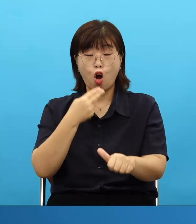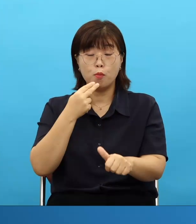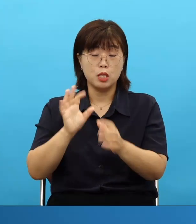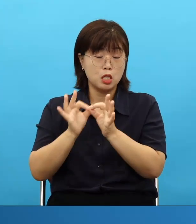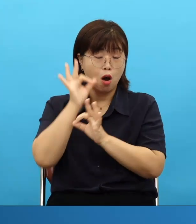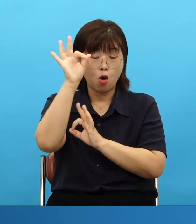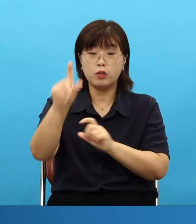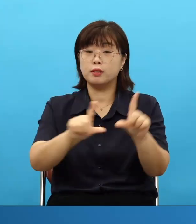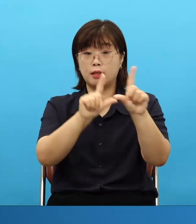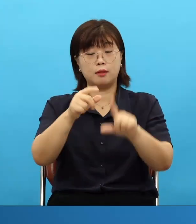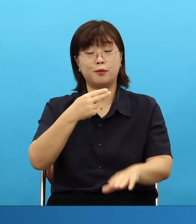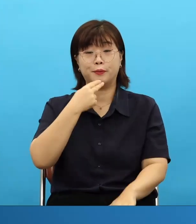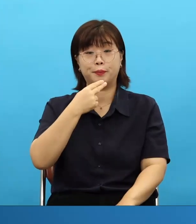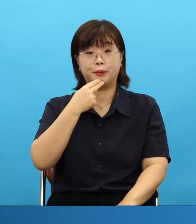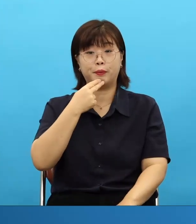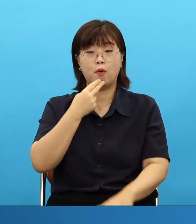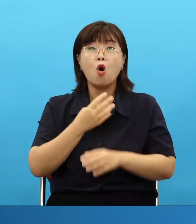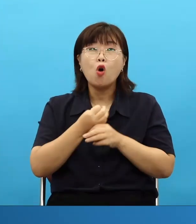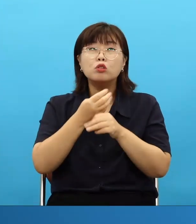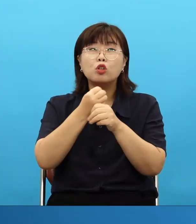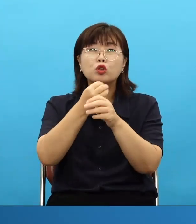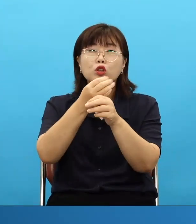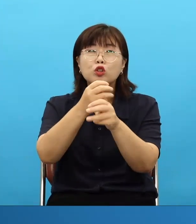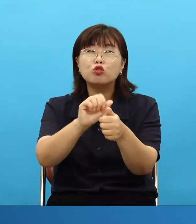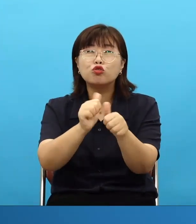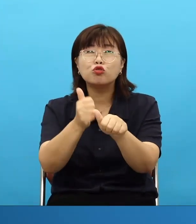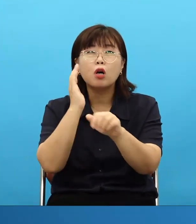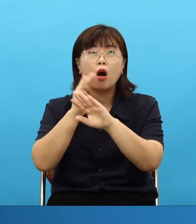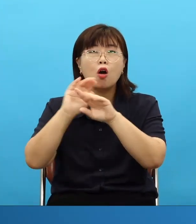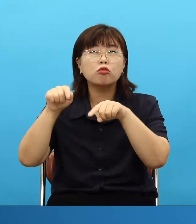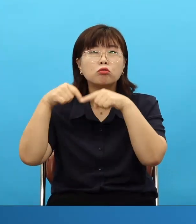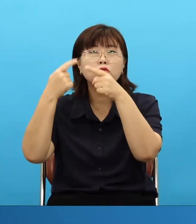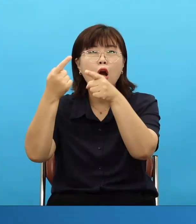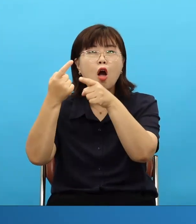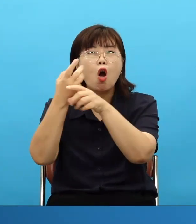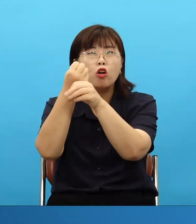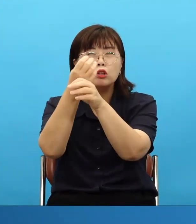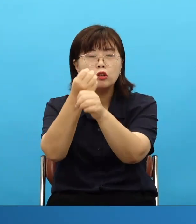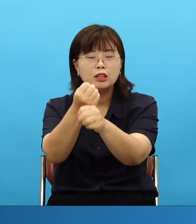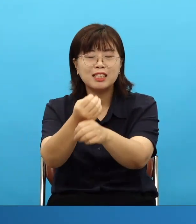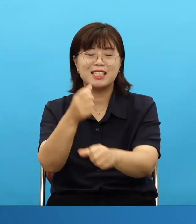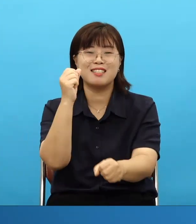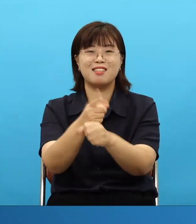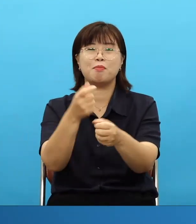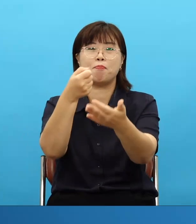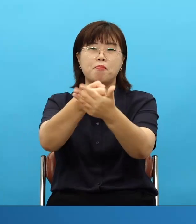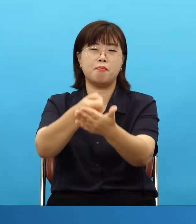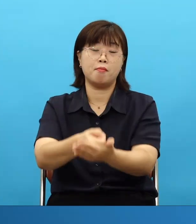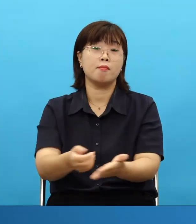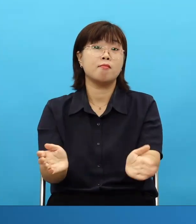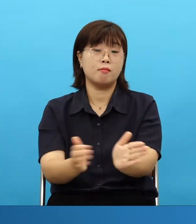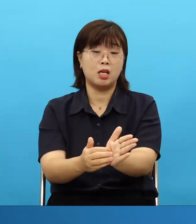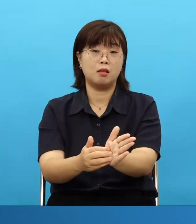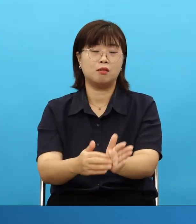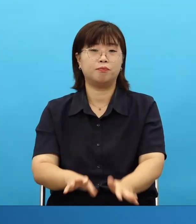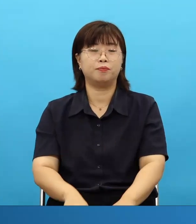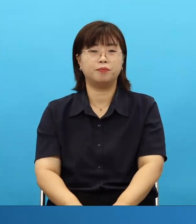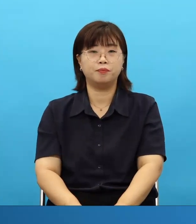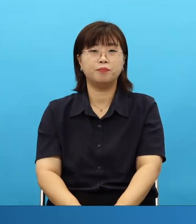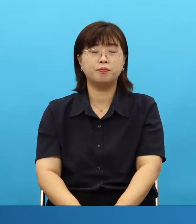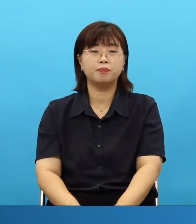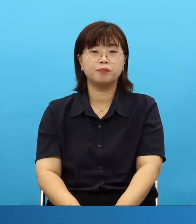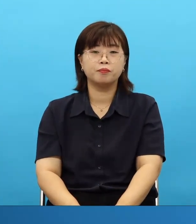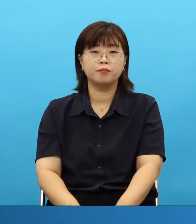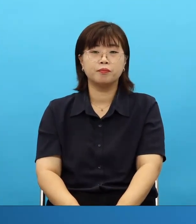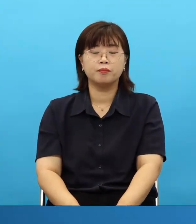때문에 뭐 어떤 살아야 되게 죽어 이런 염려할 필요 없다. 정해져 있어요. So there's no need for us, anybody, to worry about how to